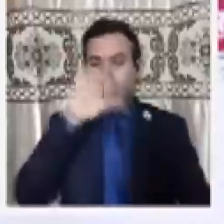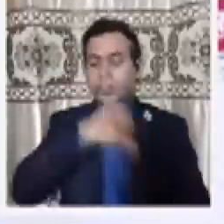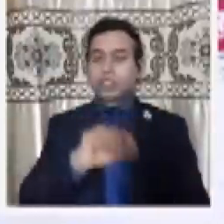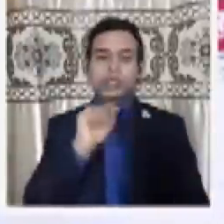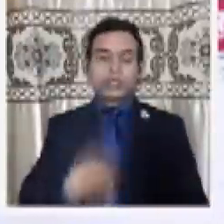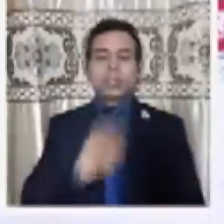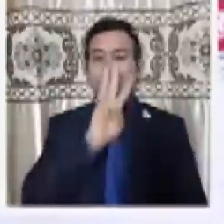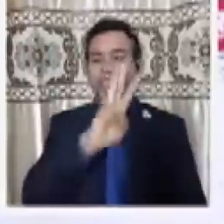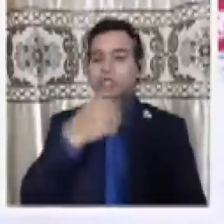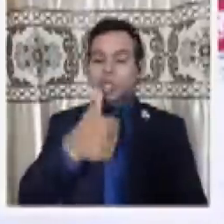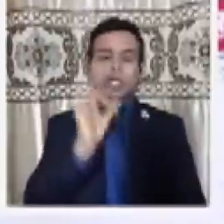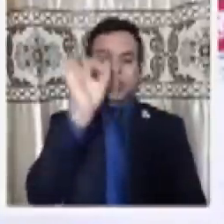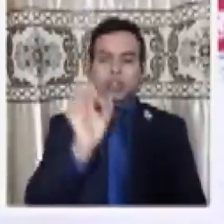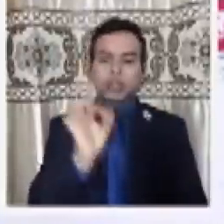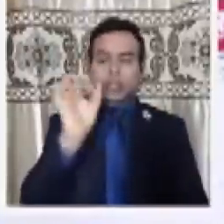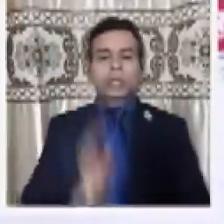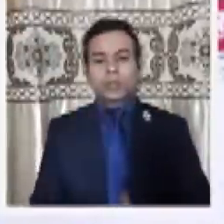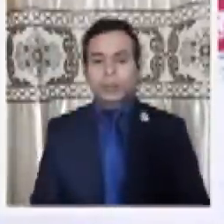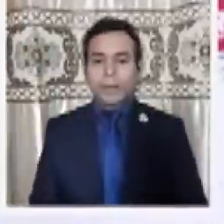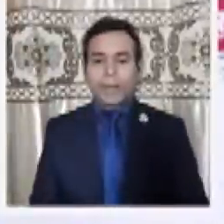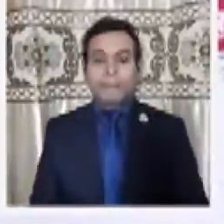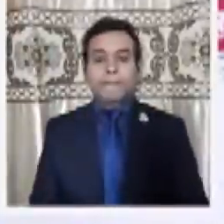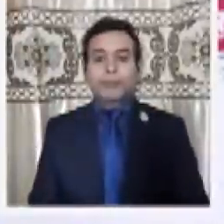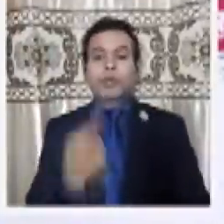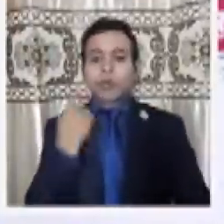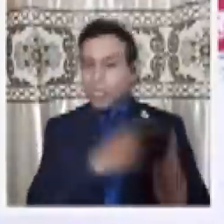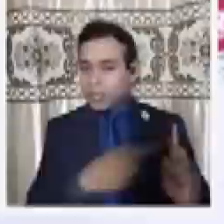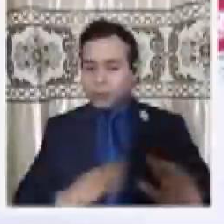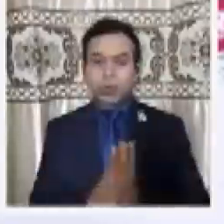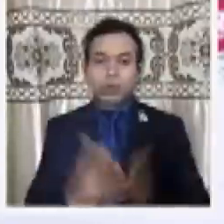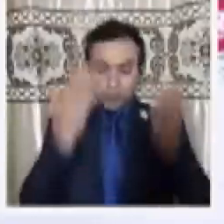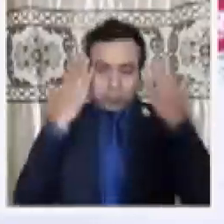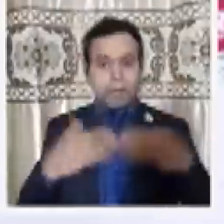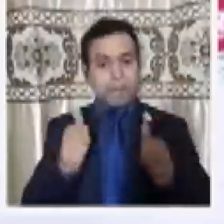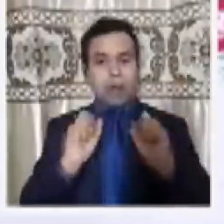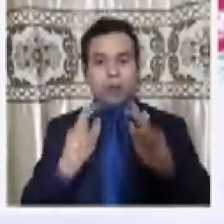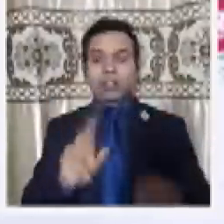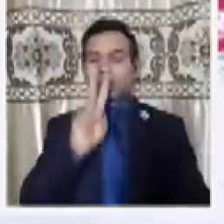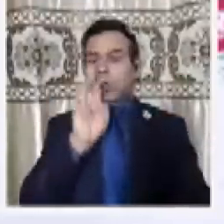22.26% এবং এ পর্যন্ত শনাক্তের হার 19.36%।